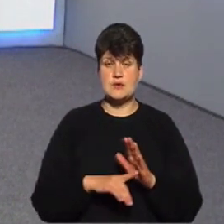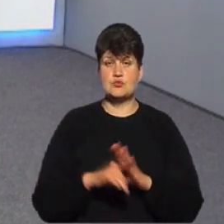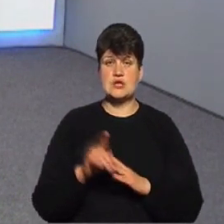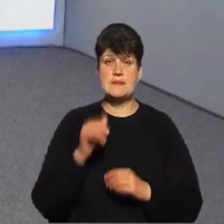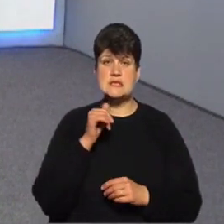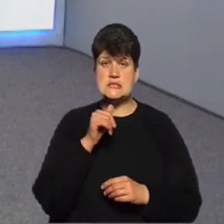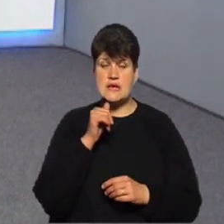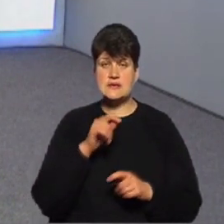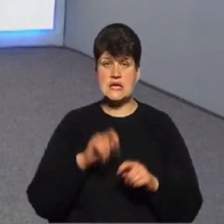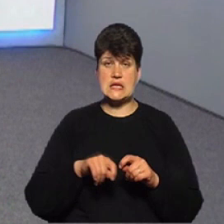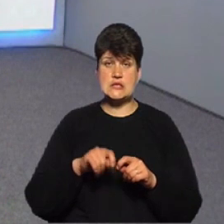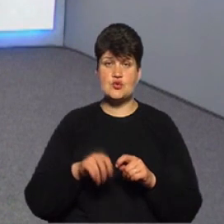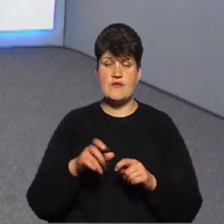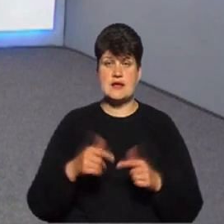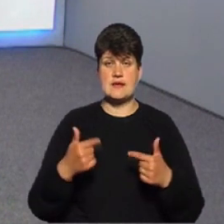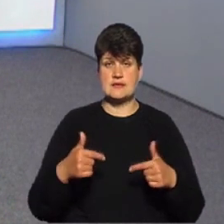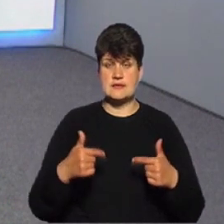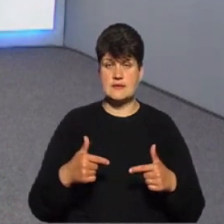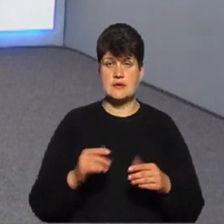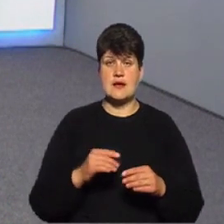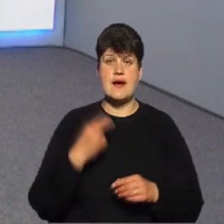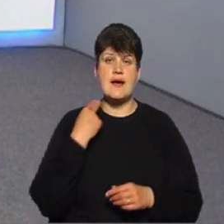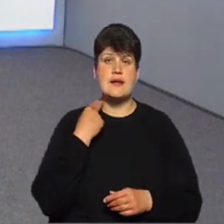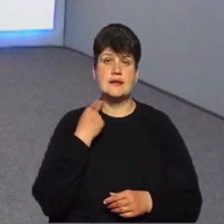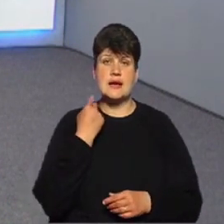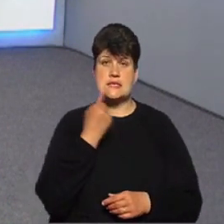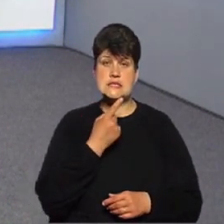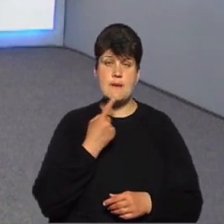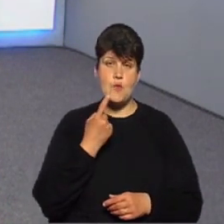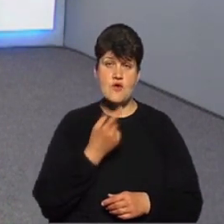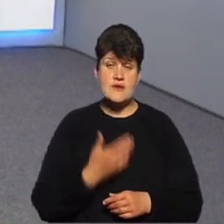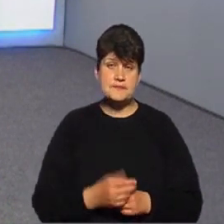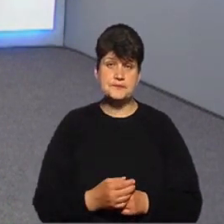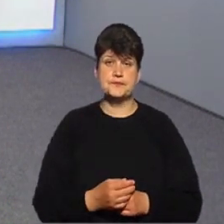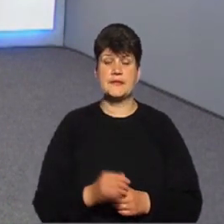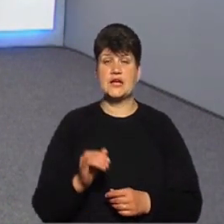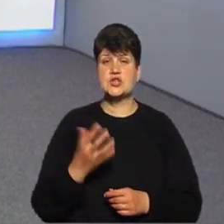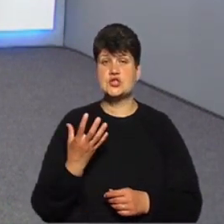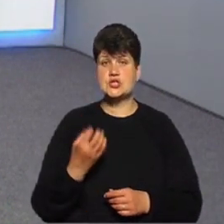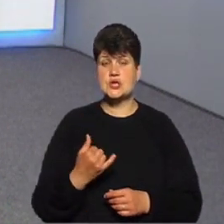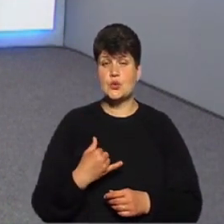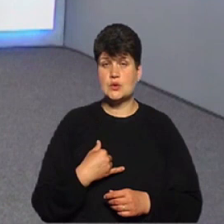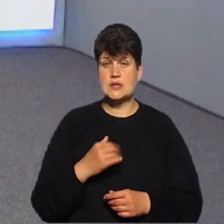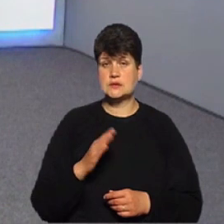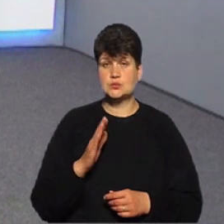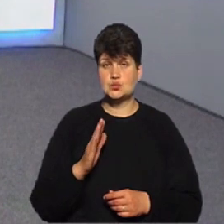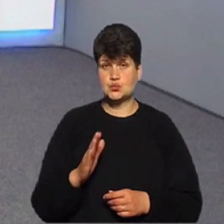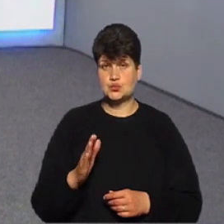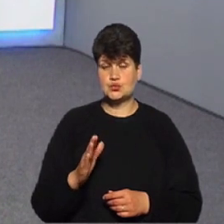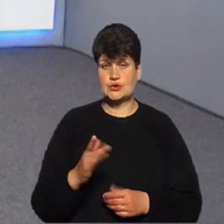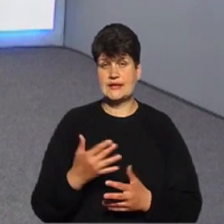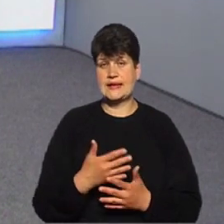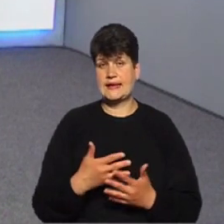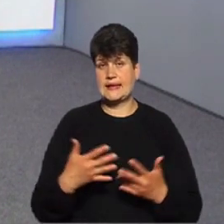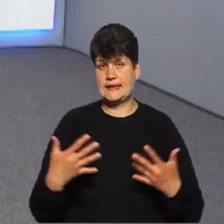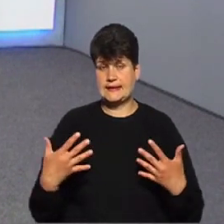тестування додаткової сесії предметом англійська мова. І в нас ще будуть кілька таких тестувань.